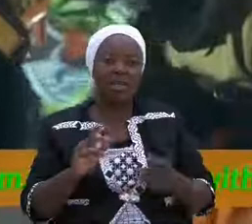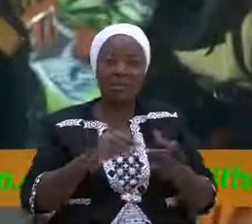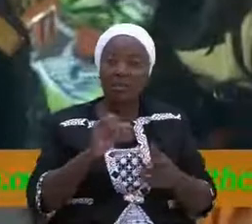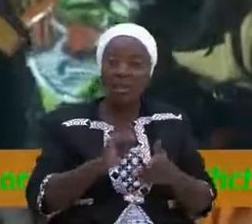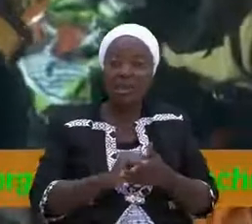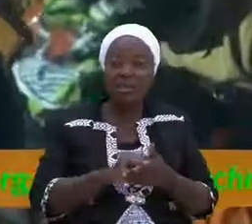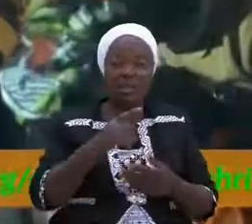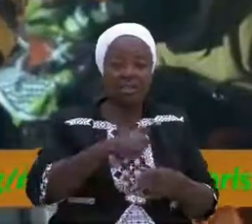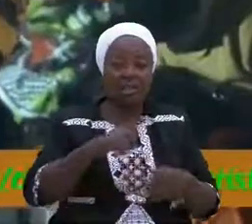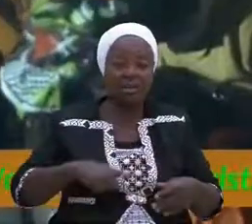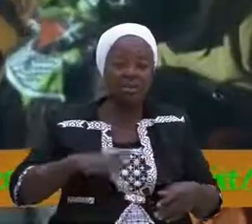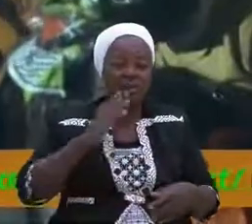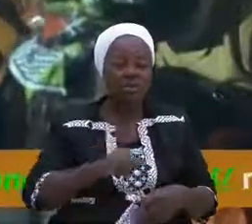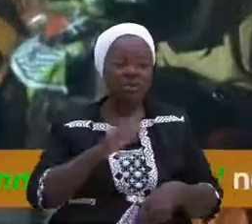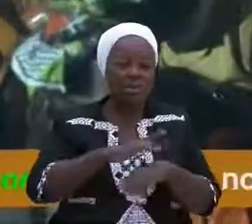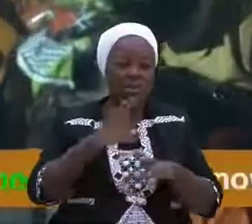Continuez.